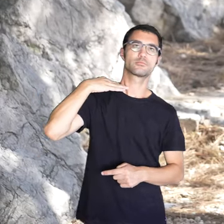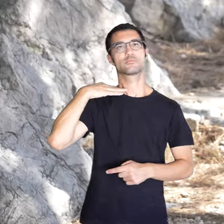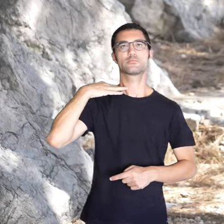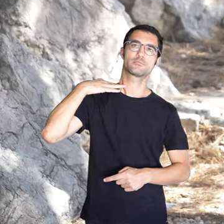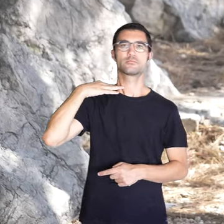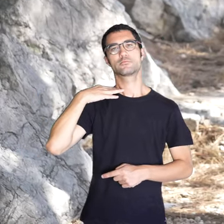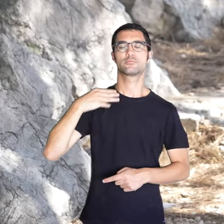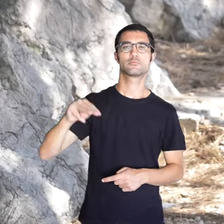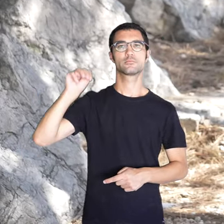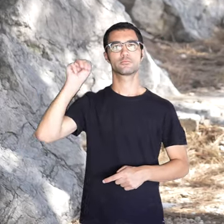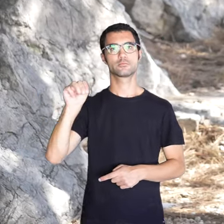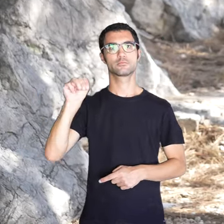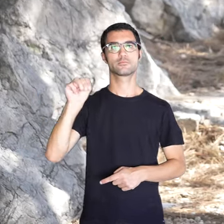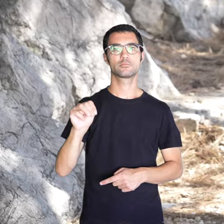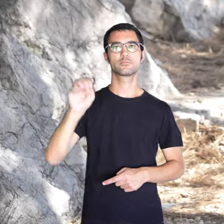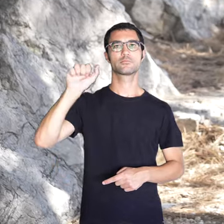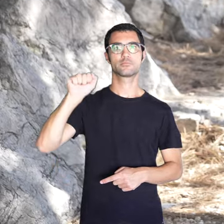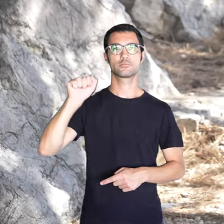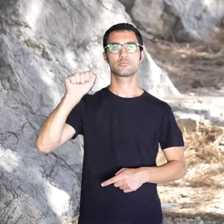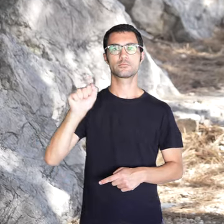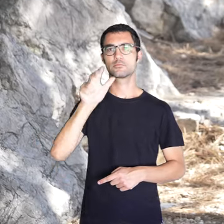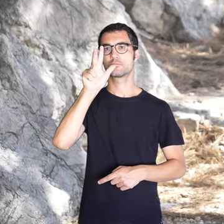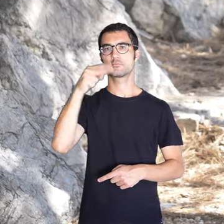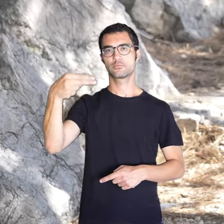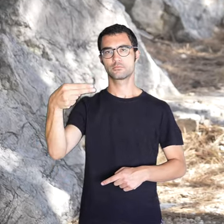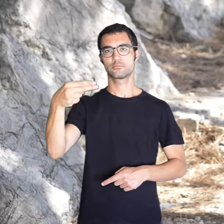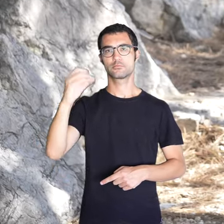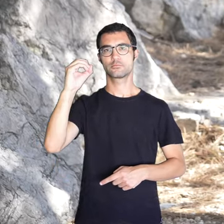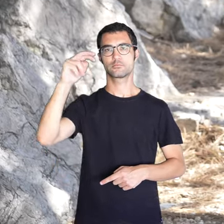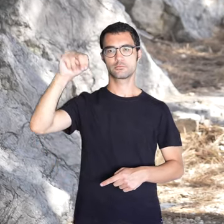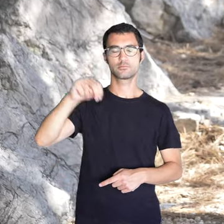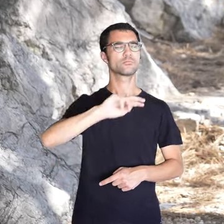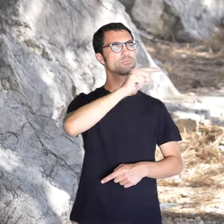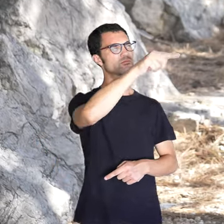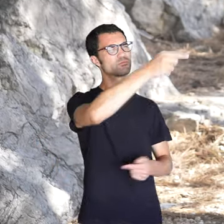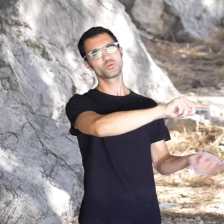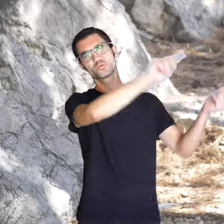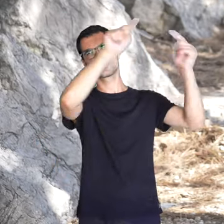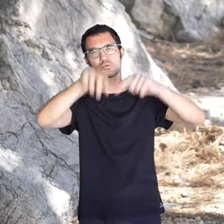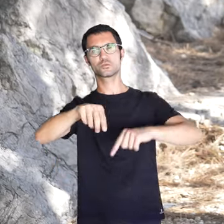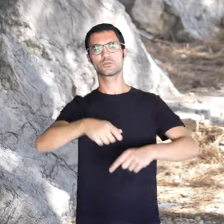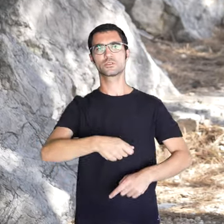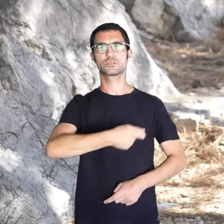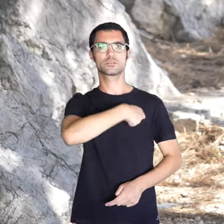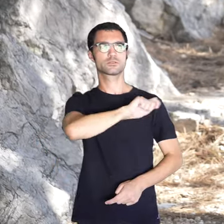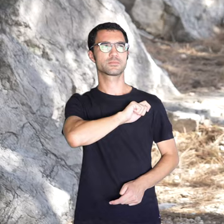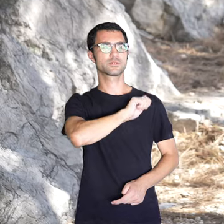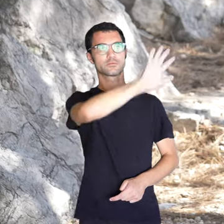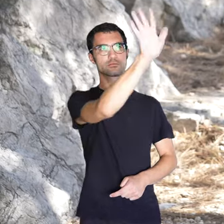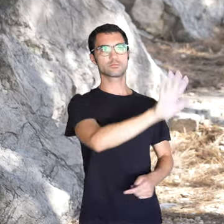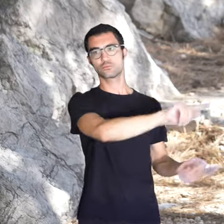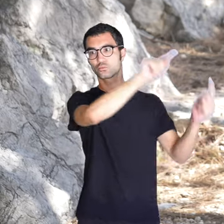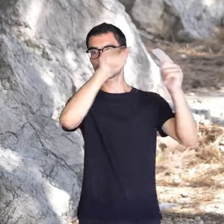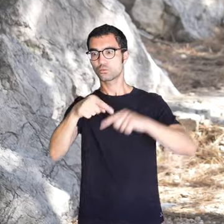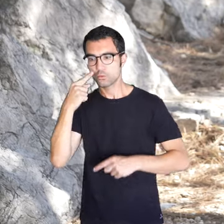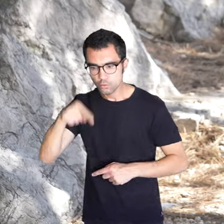i l'altre que és de la península, que va venir durant no sé si els anys 40, 50, que vengueren les barques que